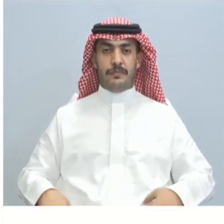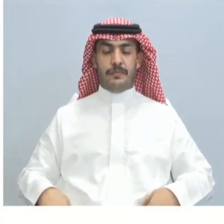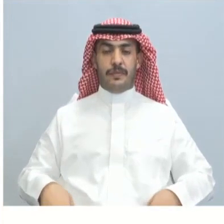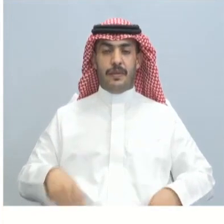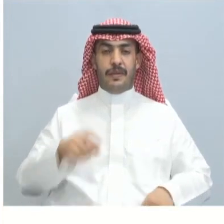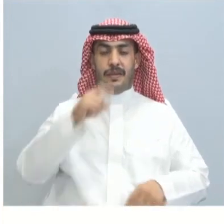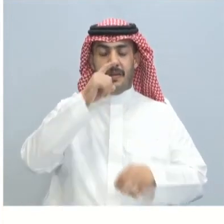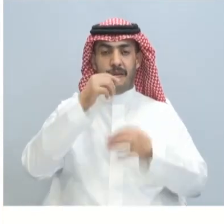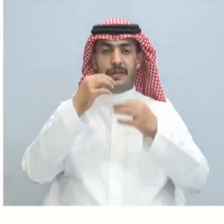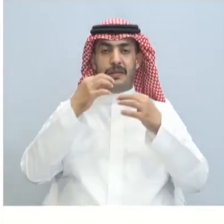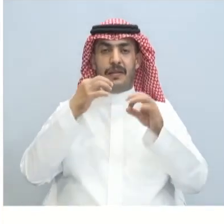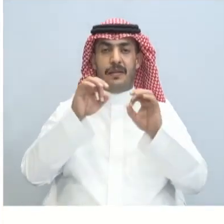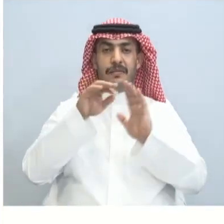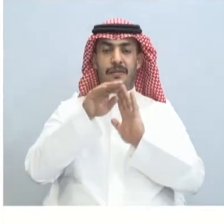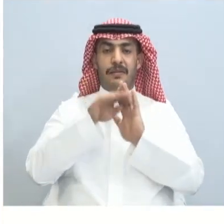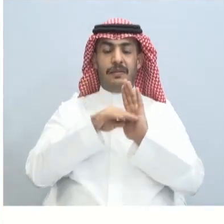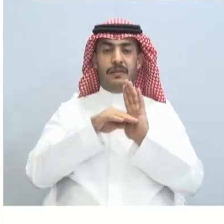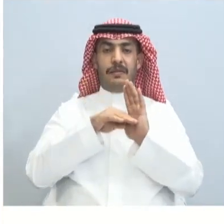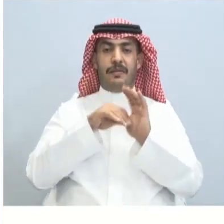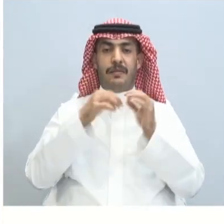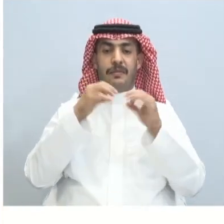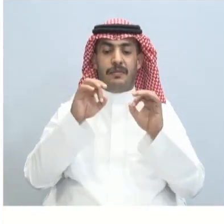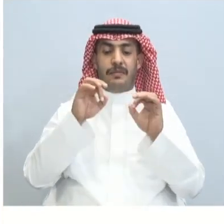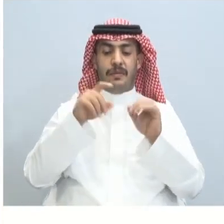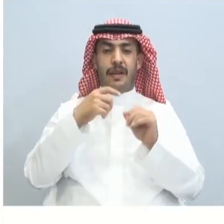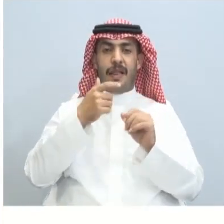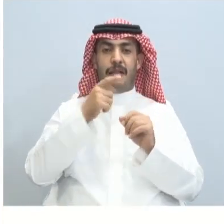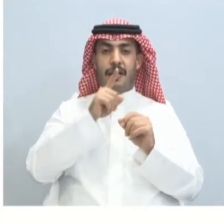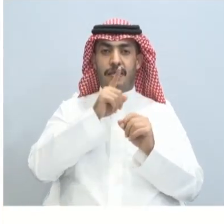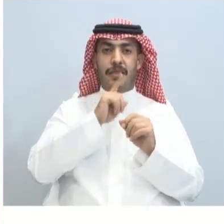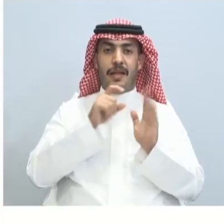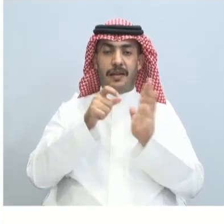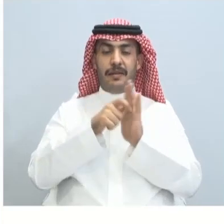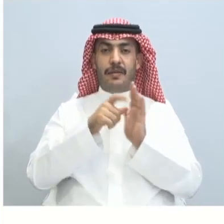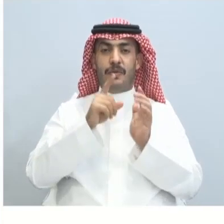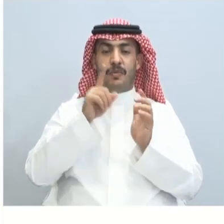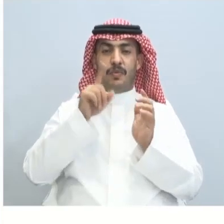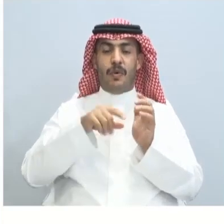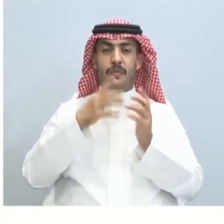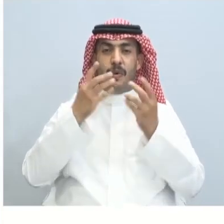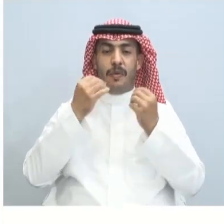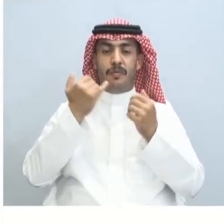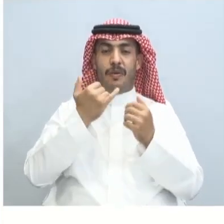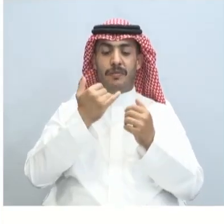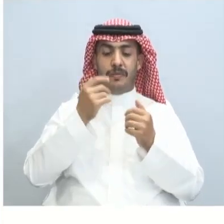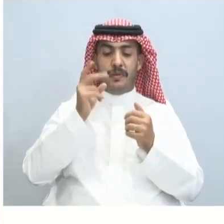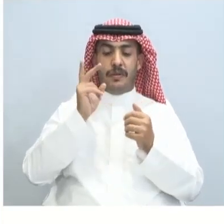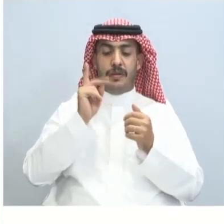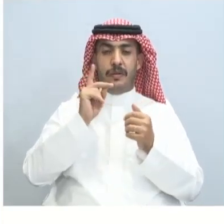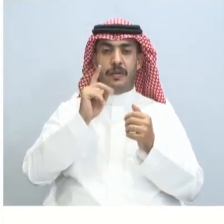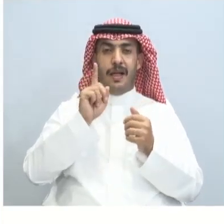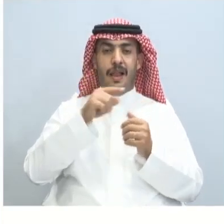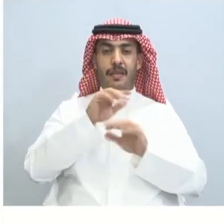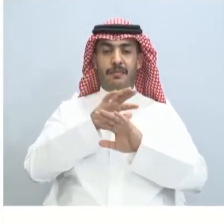ان جميع البيانات موجوده فمثلا حينما اكتب الخطاب وننسى كتابه التاريخ او اليوم او معلومه مهمه وبالتالي